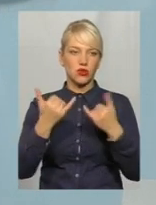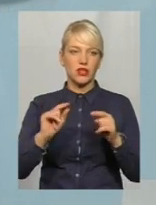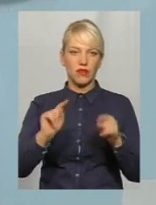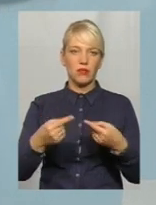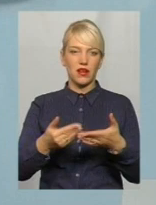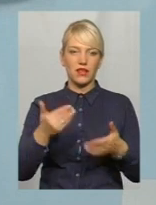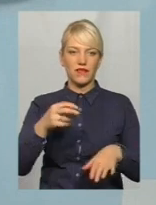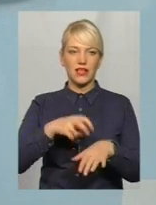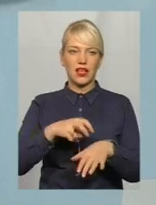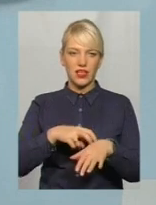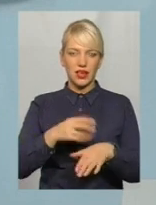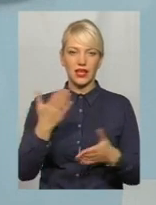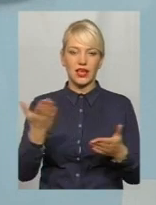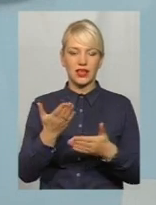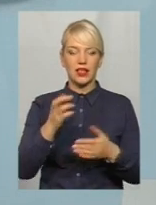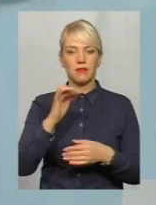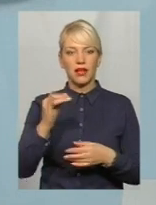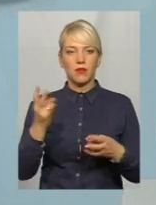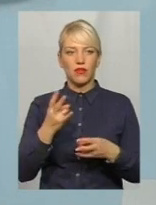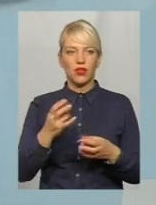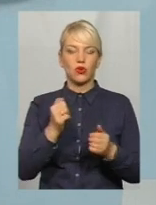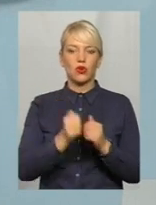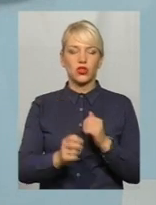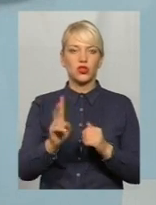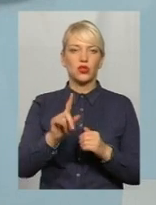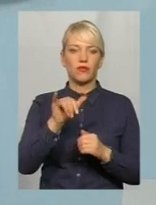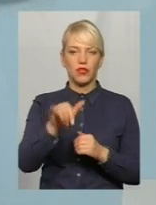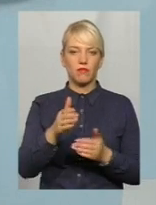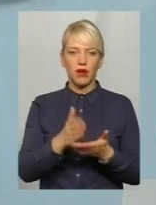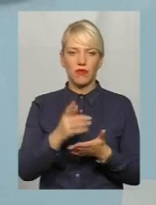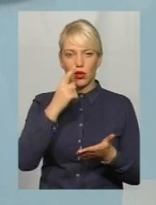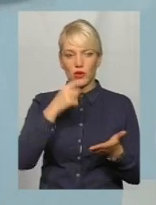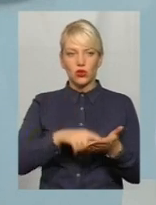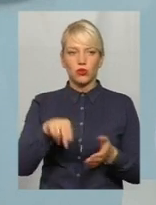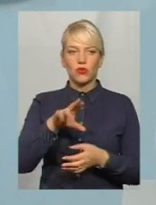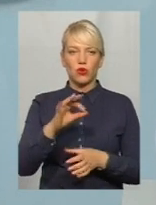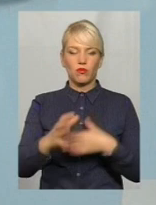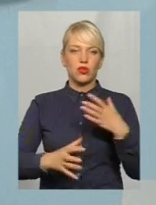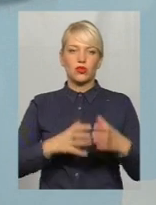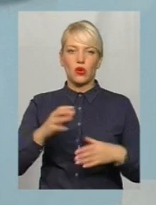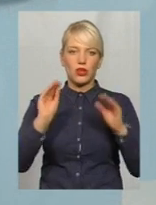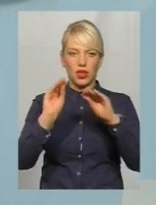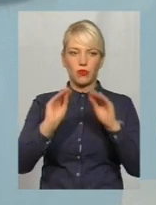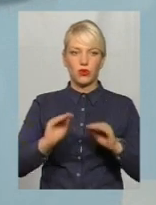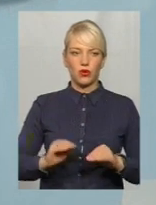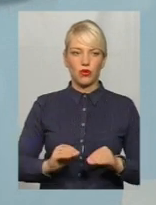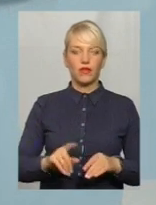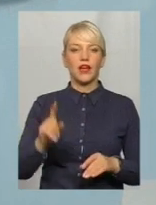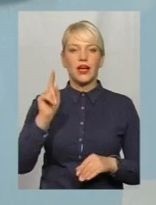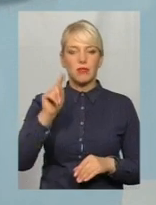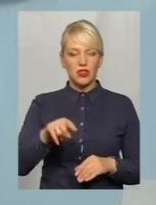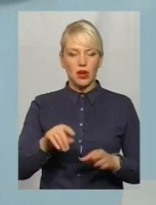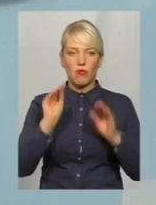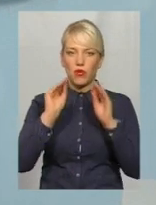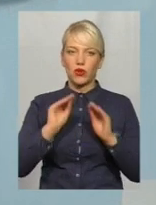від лікаря, який мав би кожного лікаря, щоб він мав доступ до міжнародних протоколів, між іншим протоколи